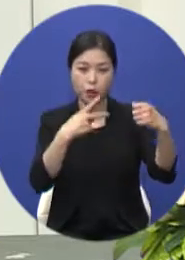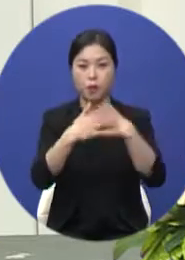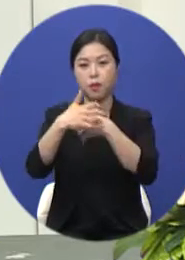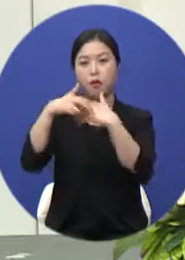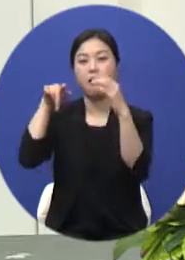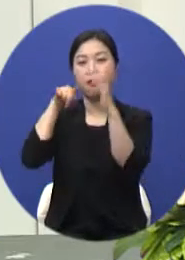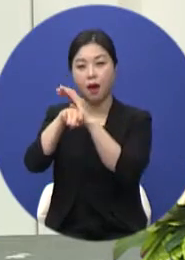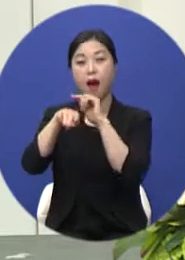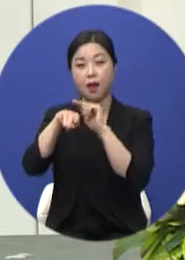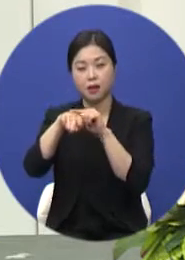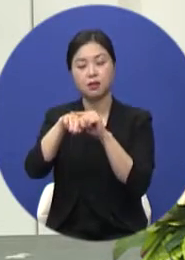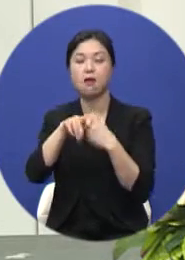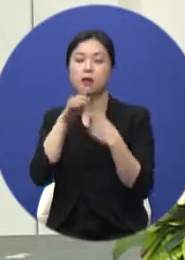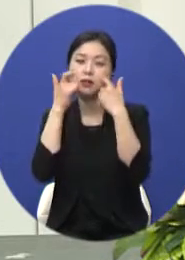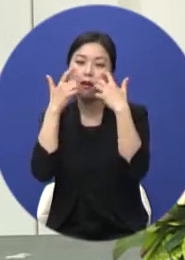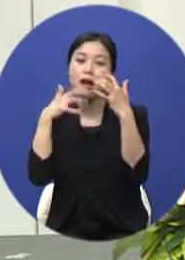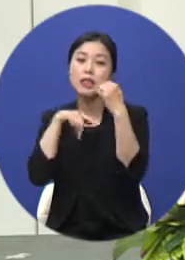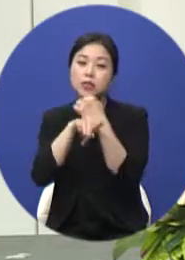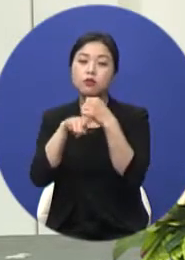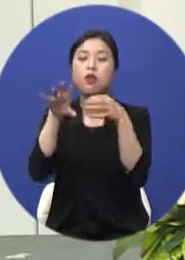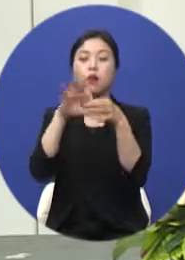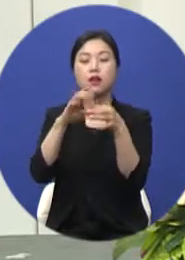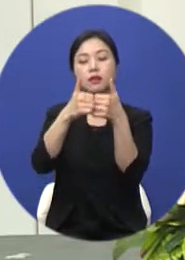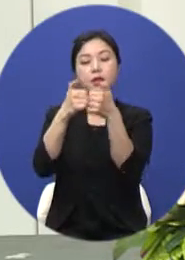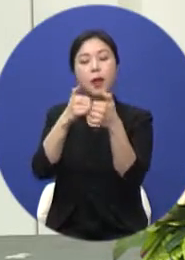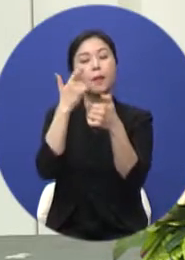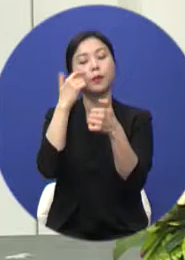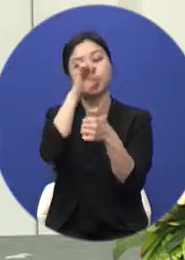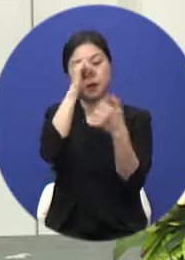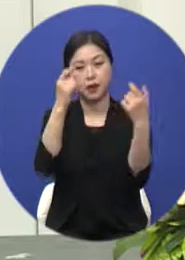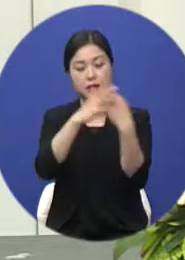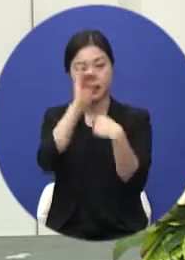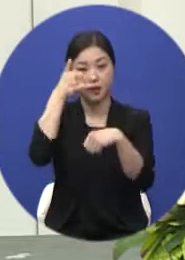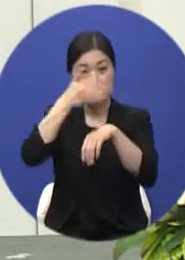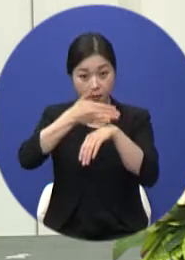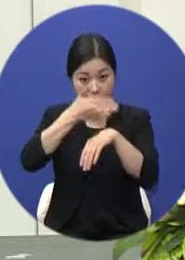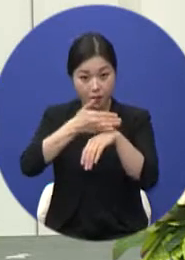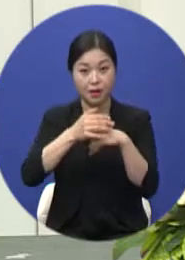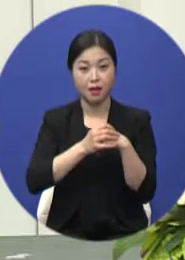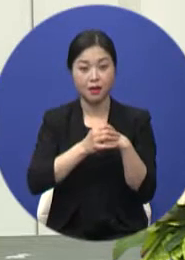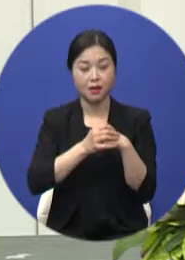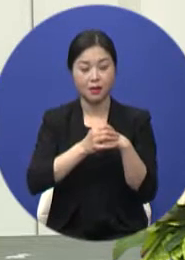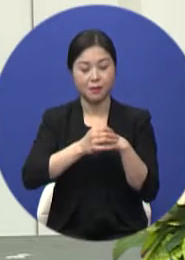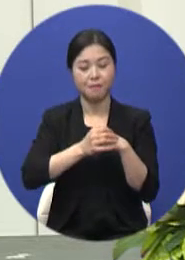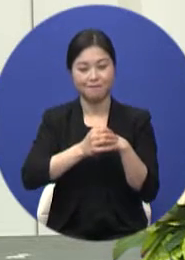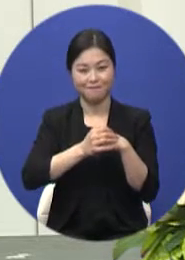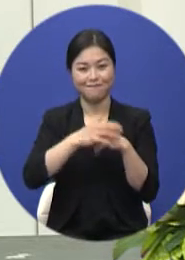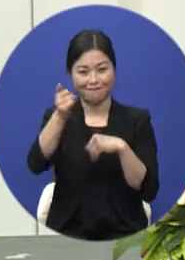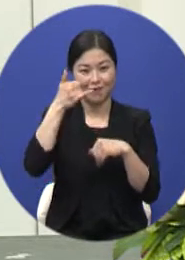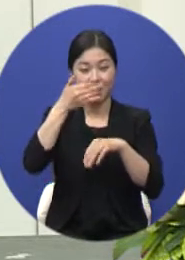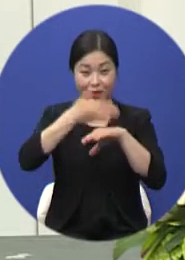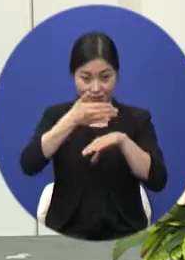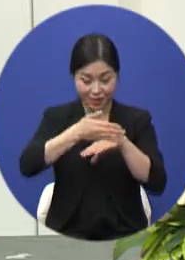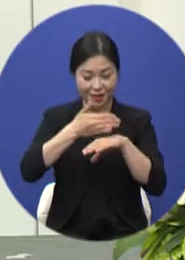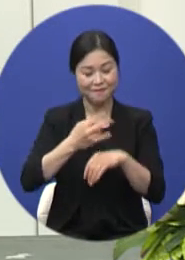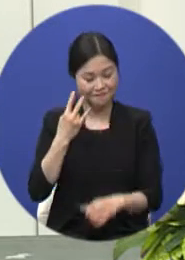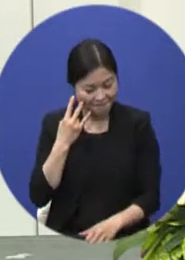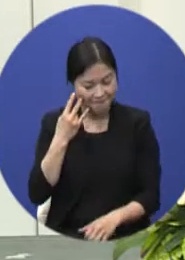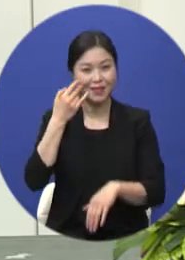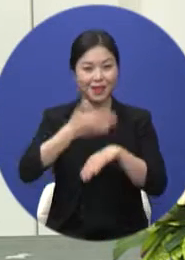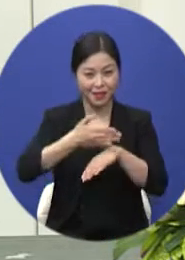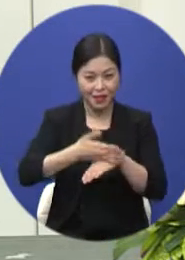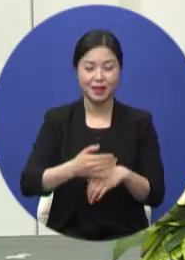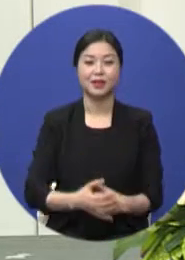왜 그런지를 한번 진단해 보실 필요가 있겠습니다. 네. 오늘 전화 주신 거 감사드리고 용기 내주셔서 고맙습니다. 아, 네,